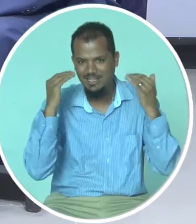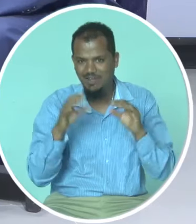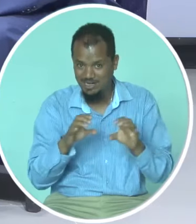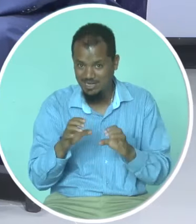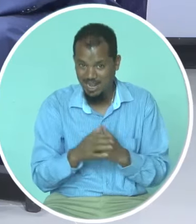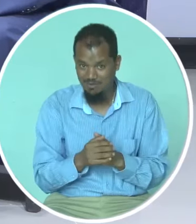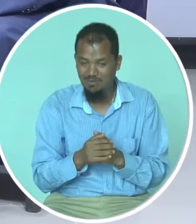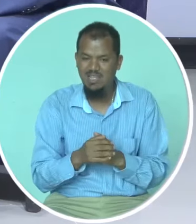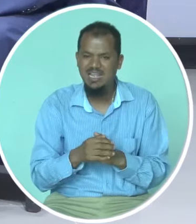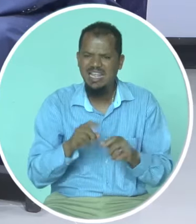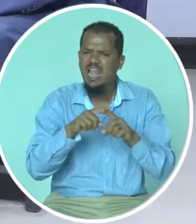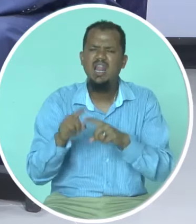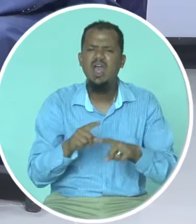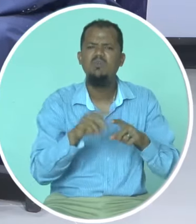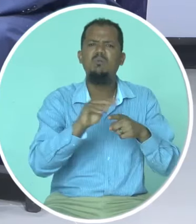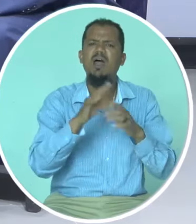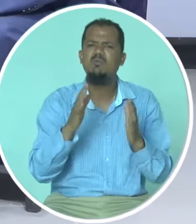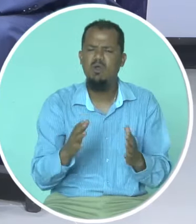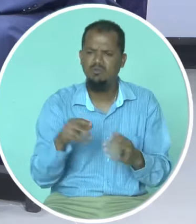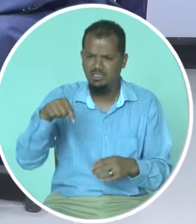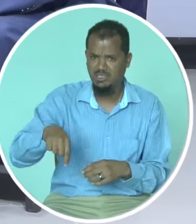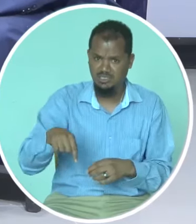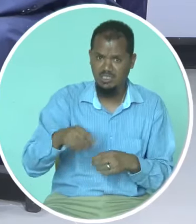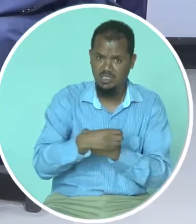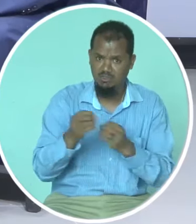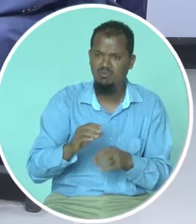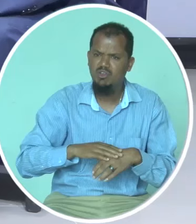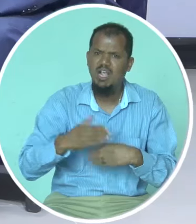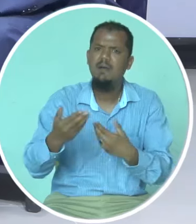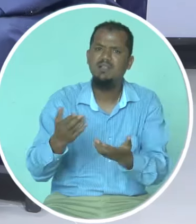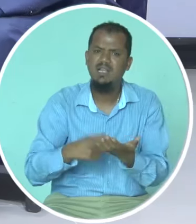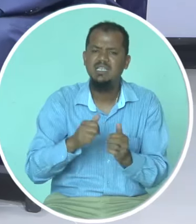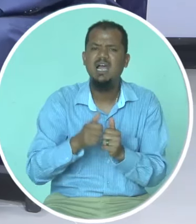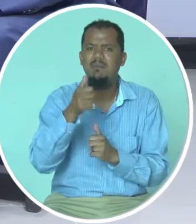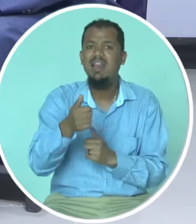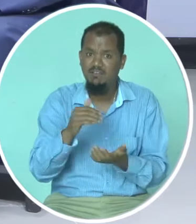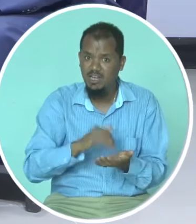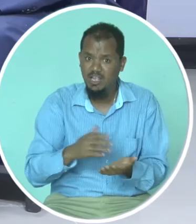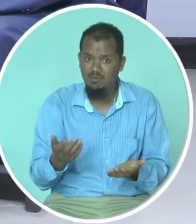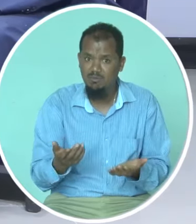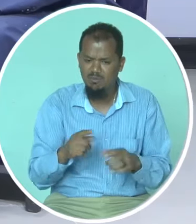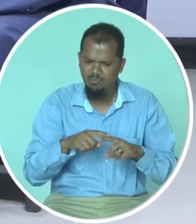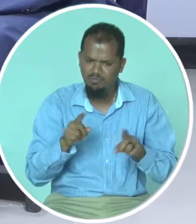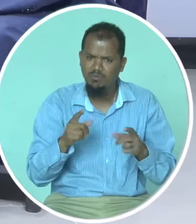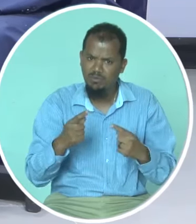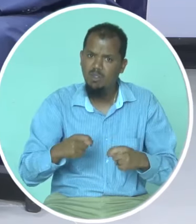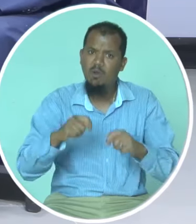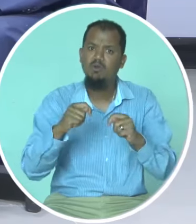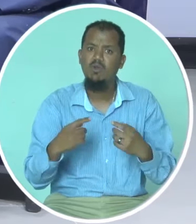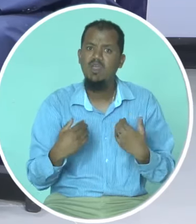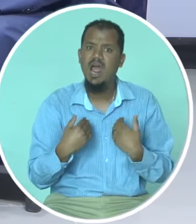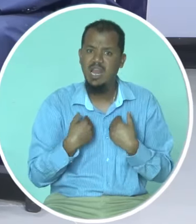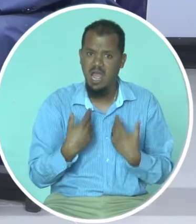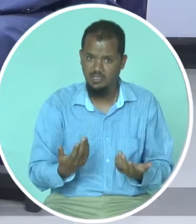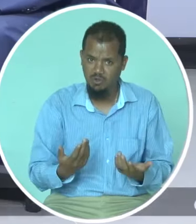አድርጋለሁ። የተለያዩ ባለሙያዎችን ወደዚህ ስቱዲዮ እንጋብዛለን። ከዛ ባለፈ ደግሞ ልዩ ተሞክሮ